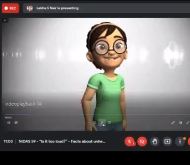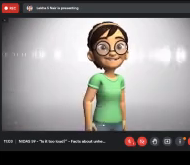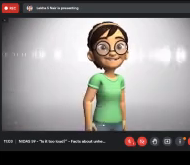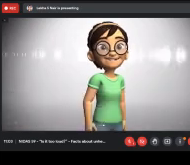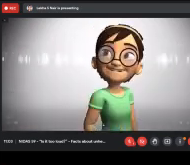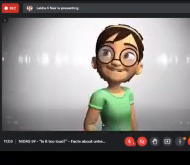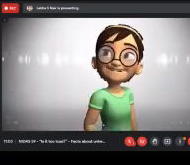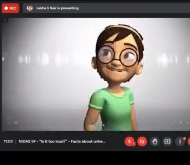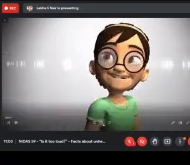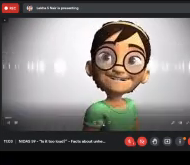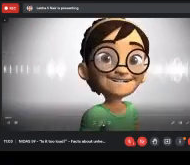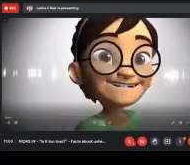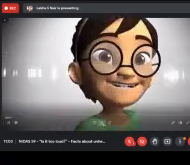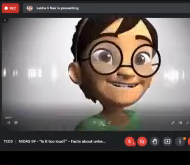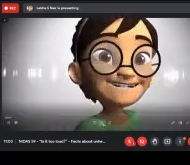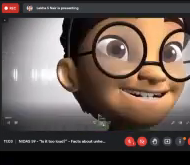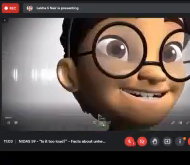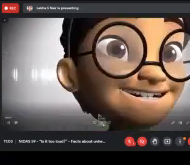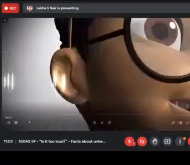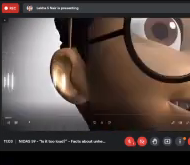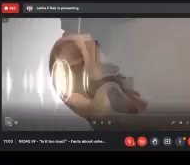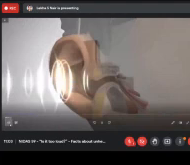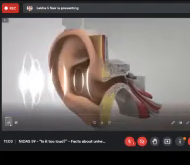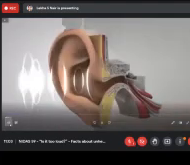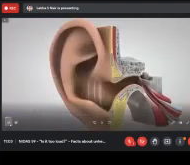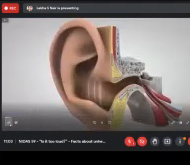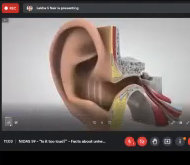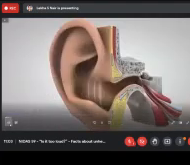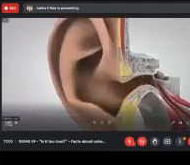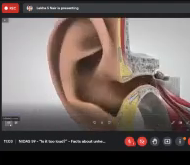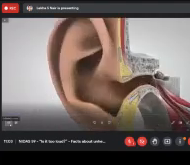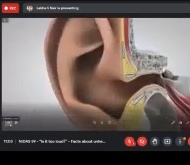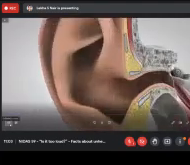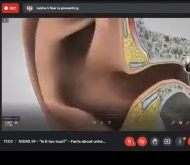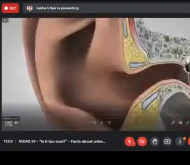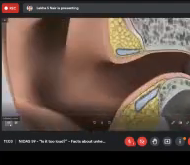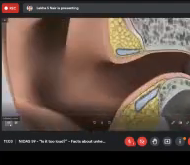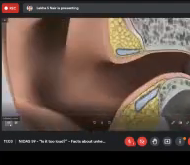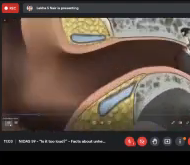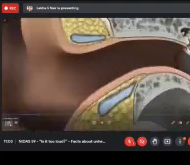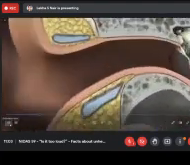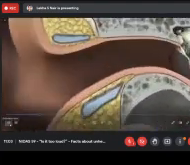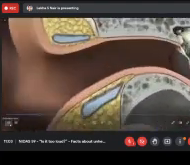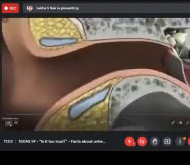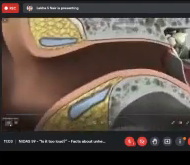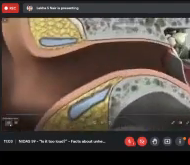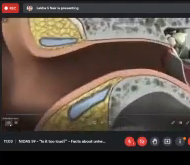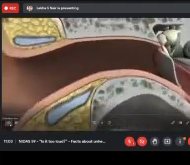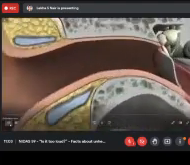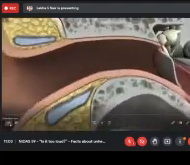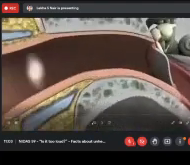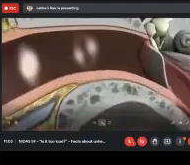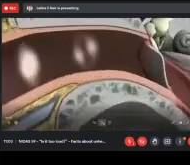ട്രംപറ്റ് എന്ന് പറയുന്ന ഈ ഒരു വാദ്യോപകരണത്തിൽ നിന്നുള്ള ശബ്ദം കേൾക്കുകയാണെങ്കിൽ ആ ശബ്ദം എങ്ങനെ ഈ പെൺകുട്ടി മനസ്സിലാക്കാൻ പോകുന്നു എന്നാണ്